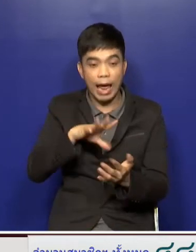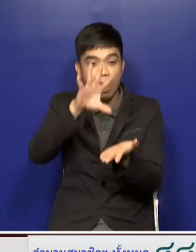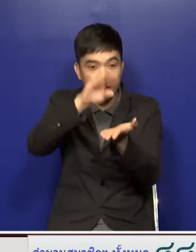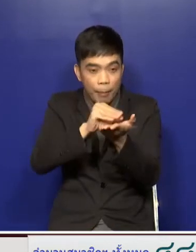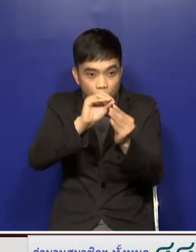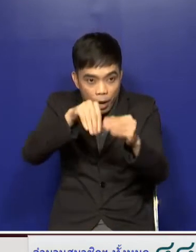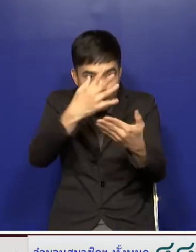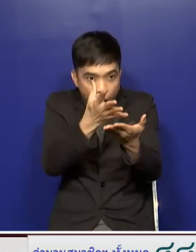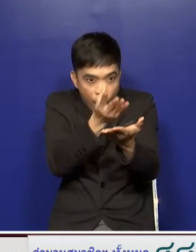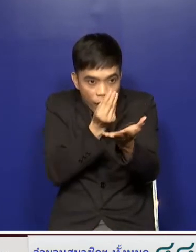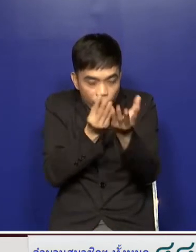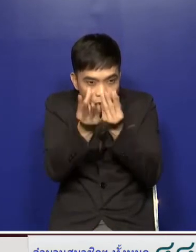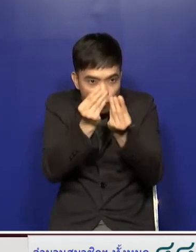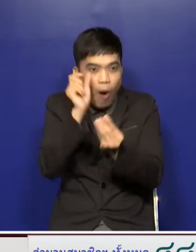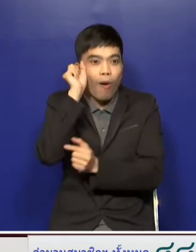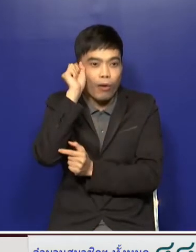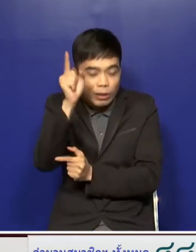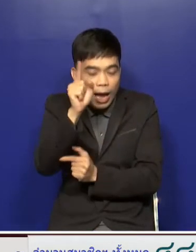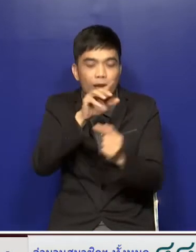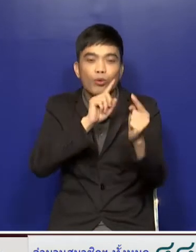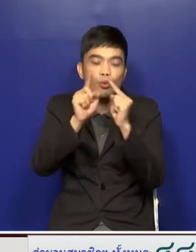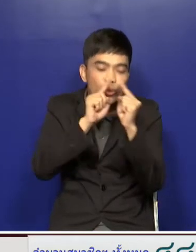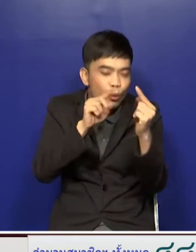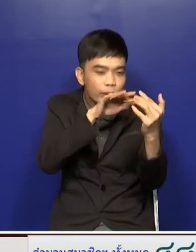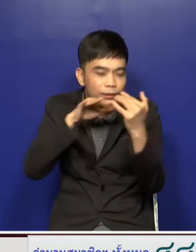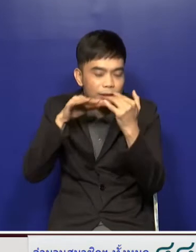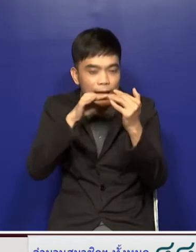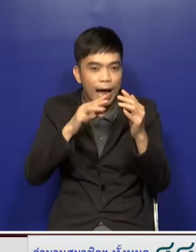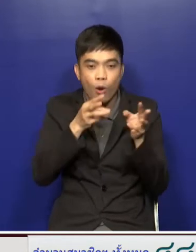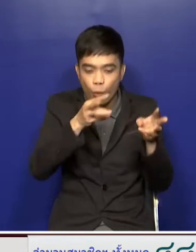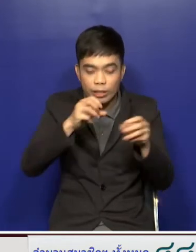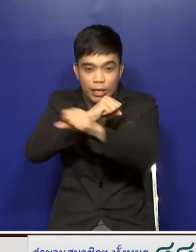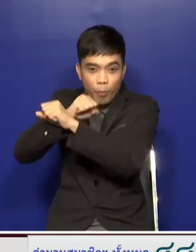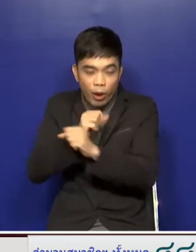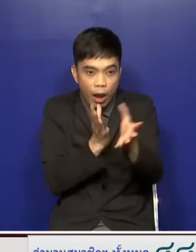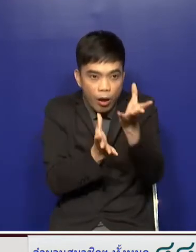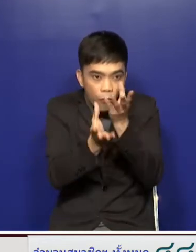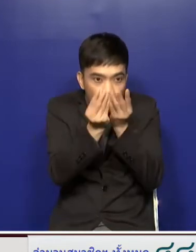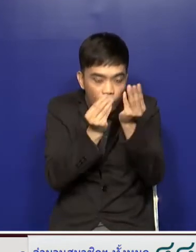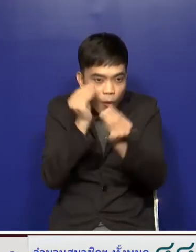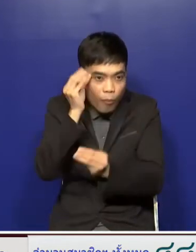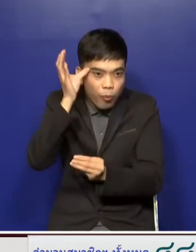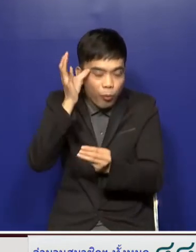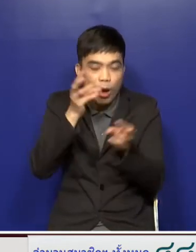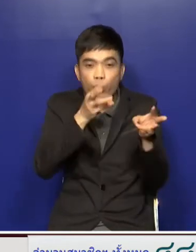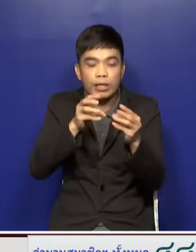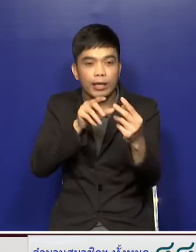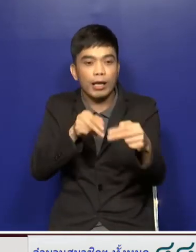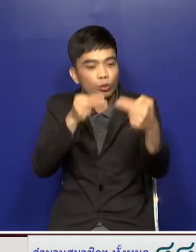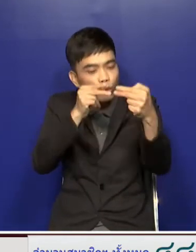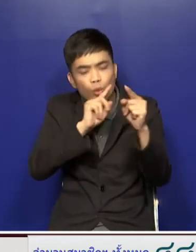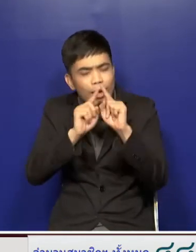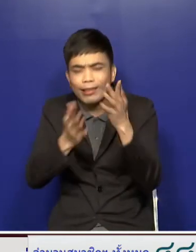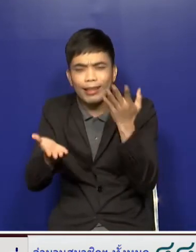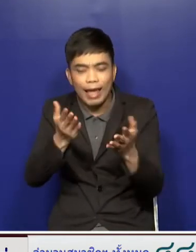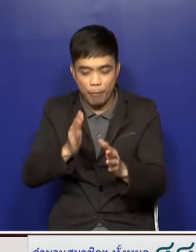ู้ ได้เท่าทัน มีการสื่อสาร มีการป้องกัน แล้มีช่องทางทพดคุยมีส